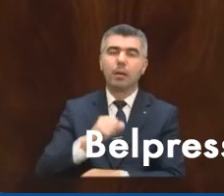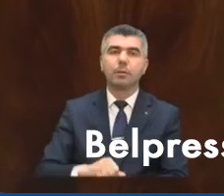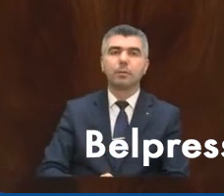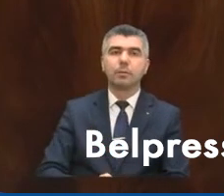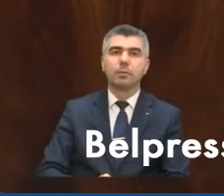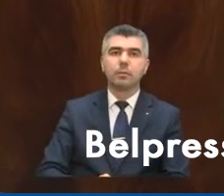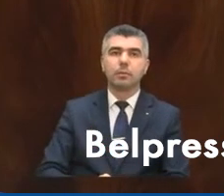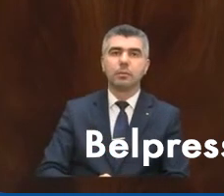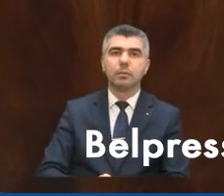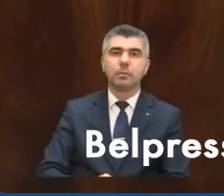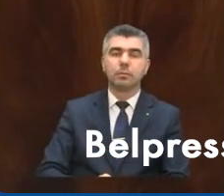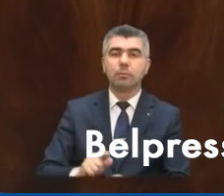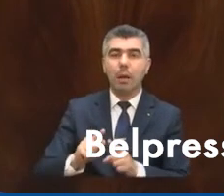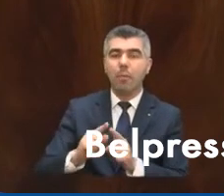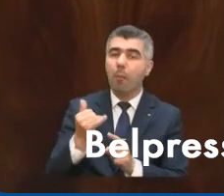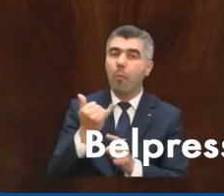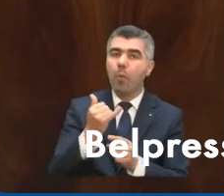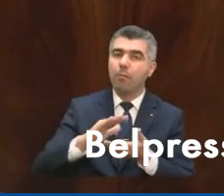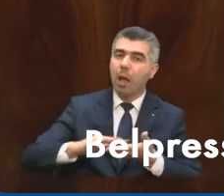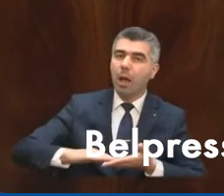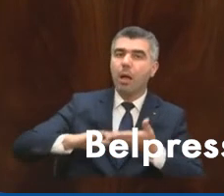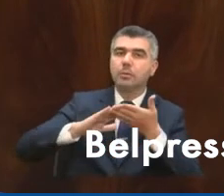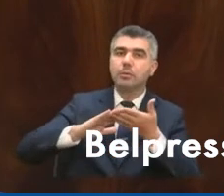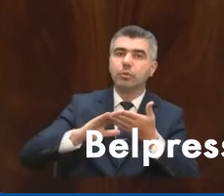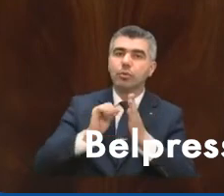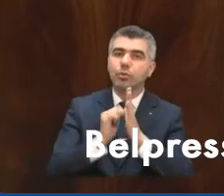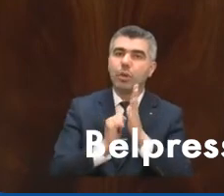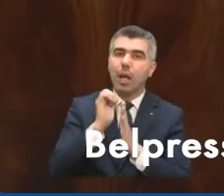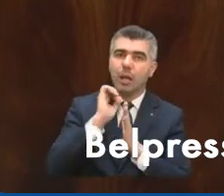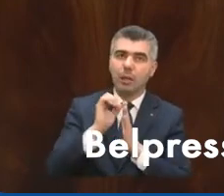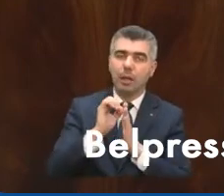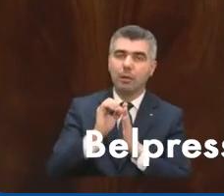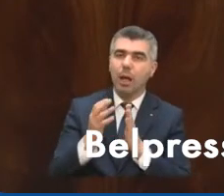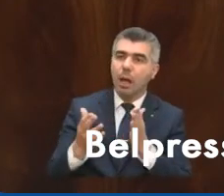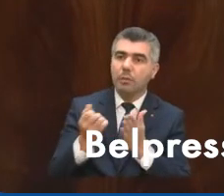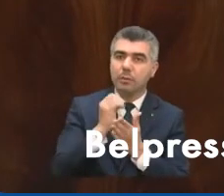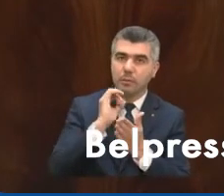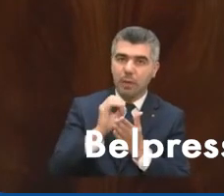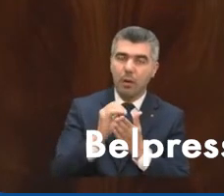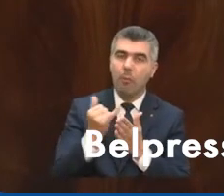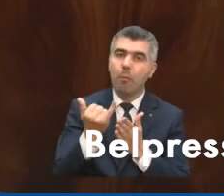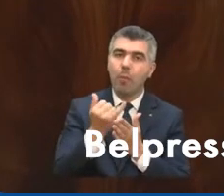وهما الرافعة ديال النجاح ديالها. إلا ما خداوهاش بين يديها ما يمكنش تنجح.